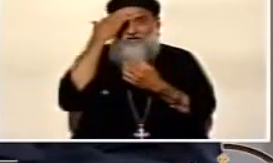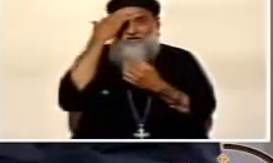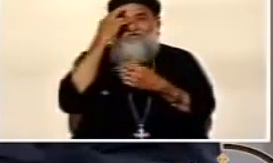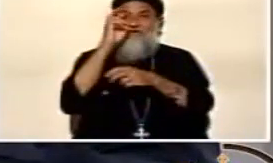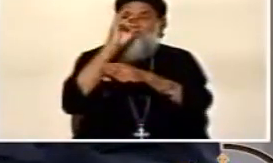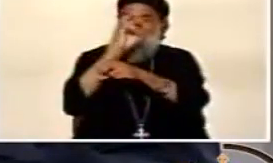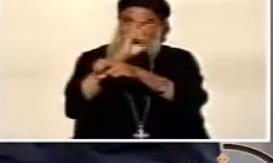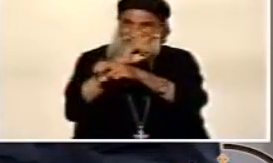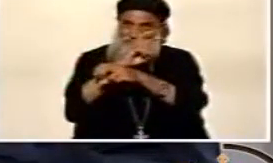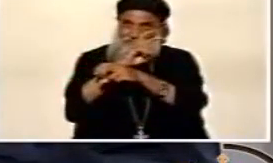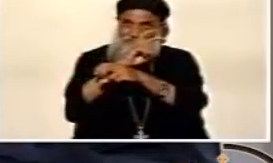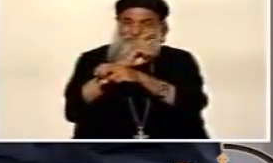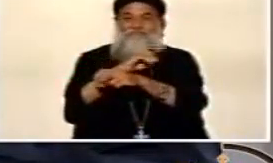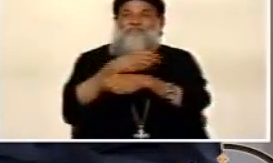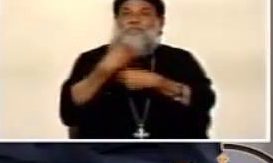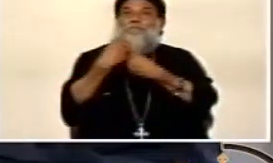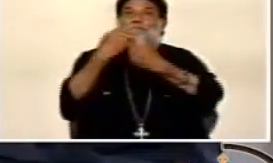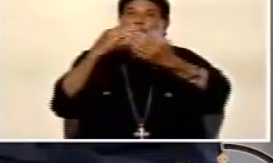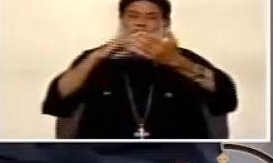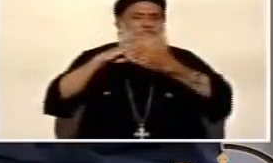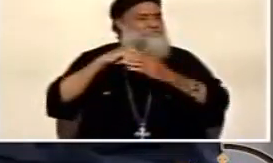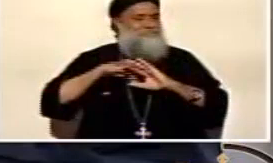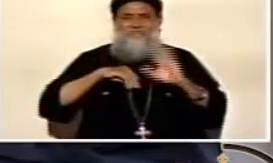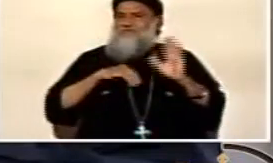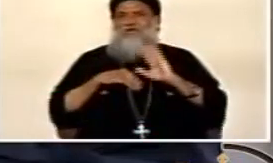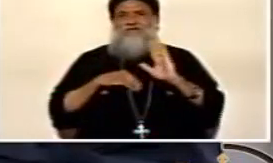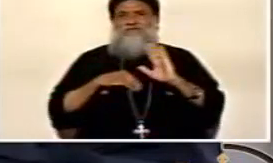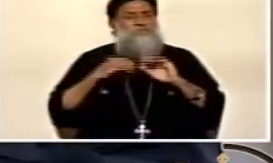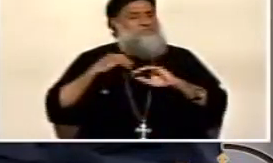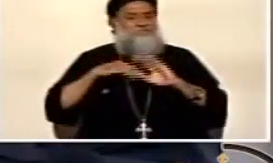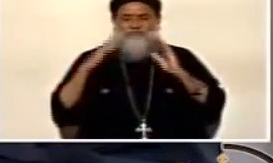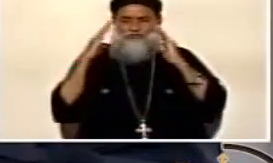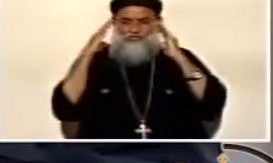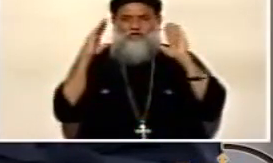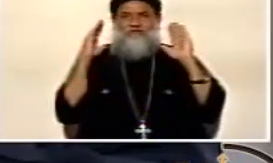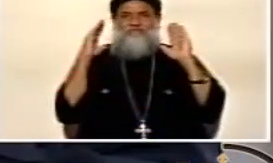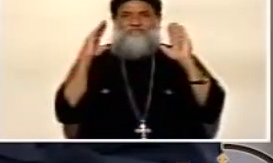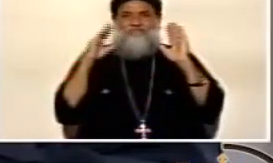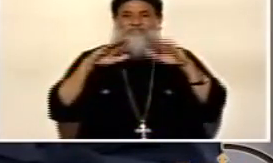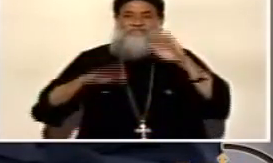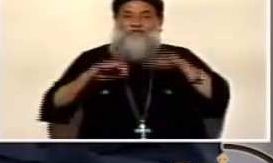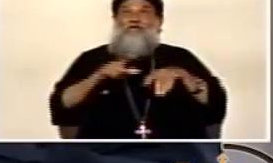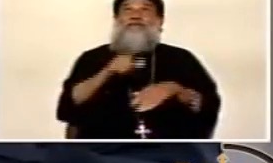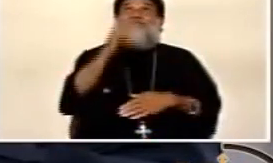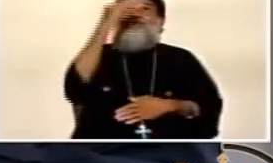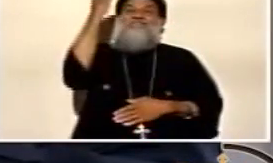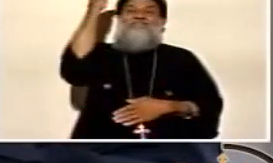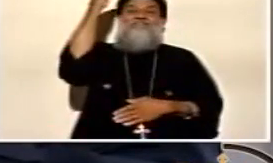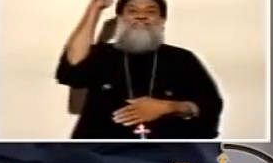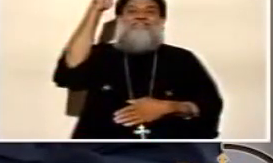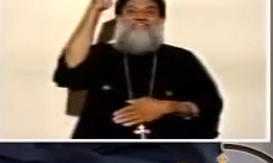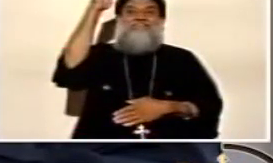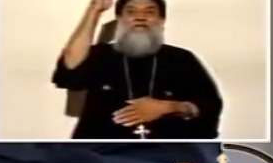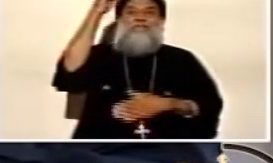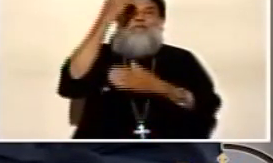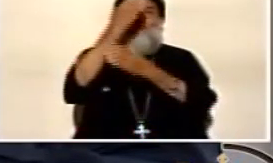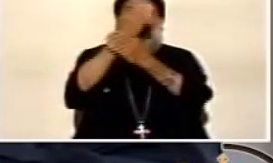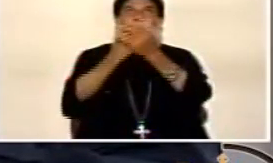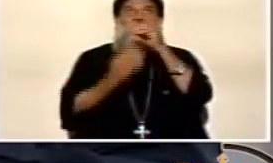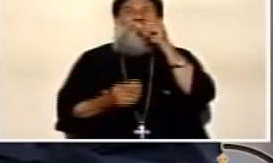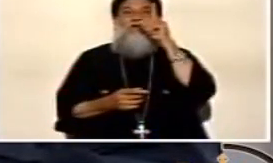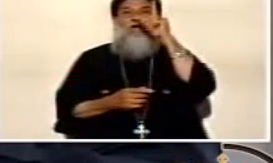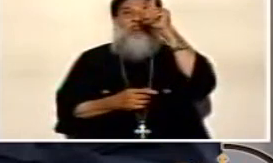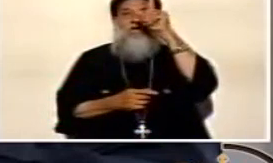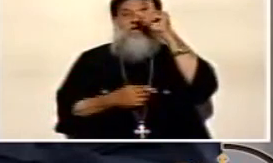وأقرضوا، وأنتم لا ترجون شيئا، فيكون أجركم عظيما، وتكون بني العلي،